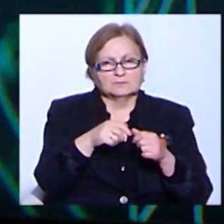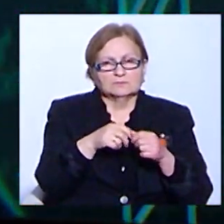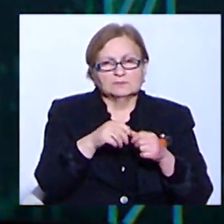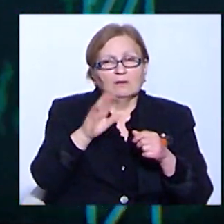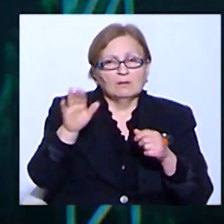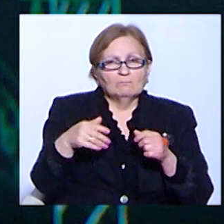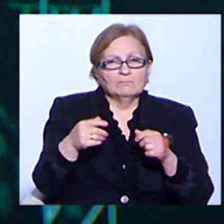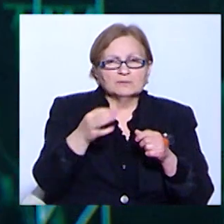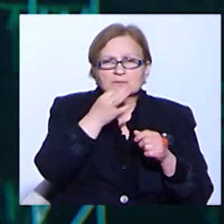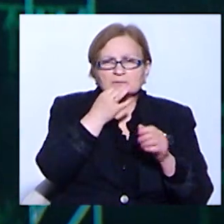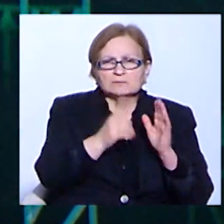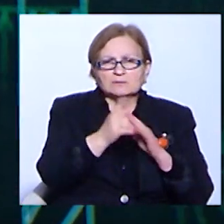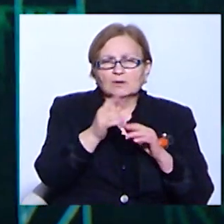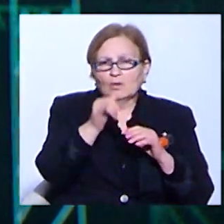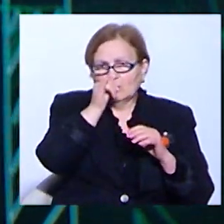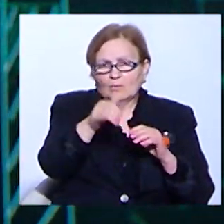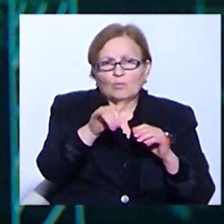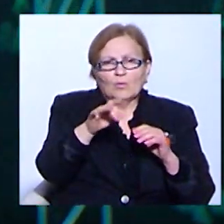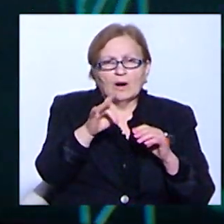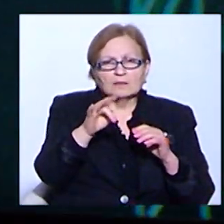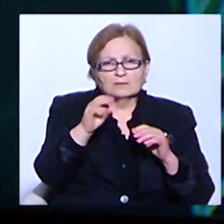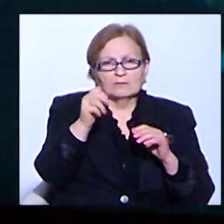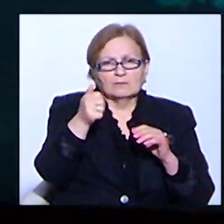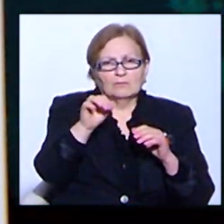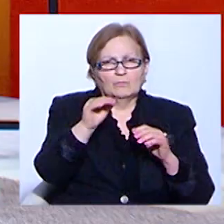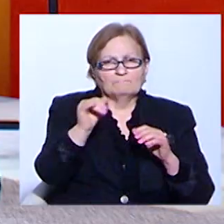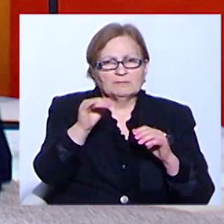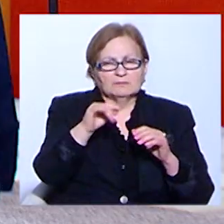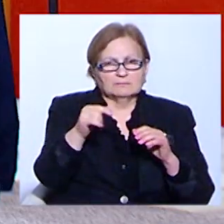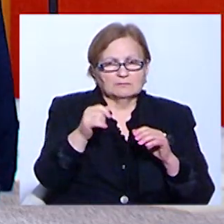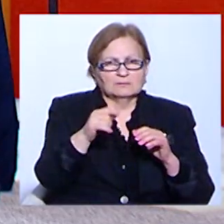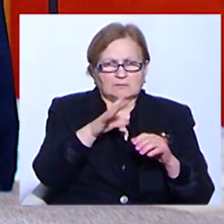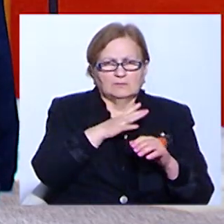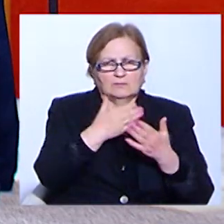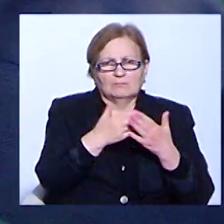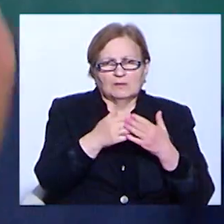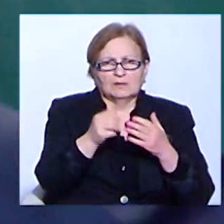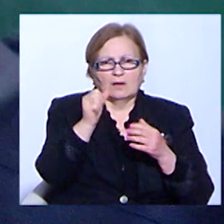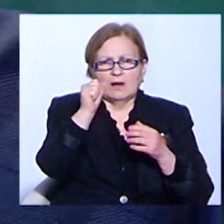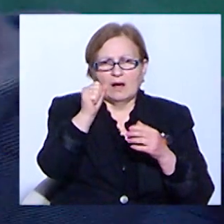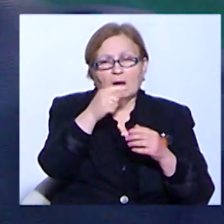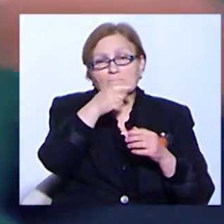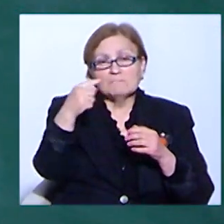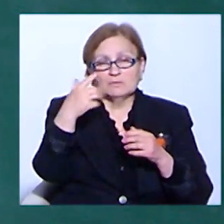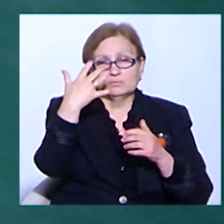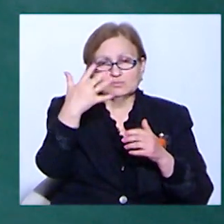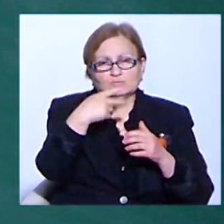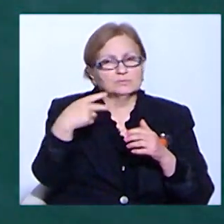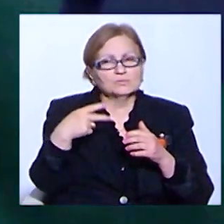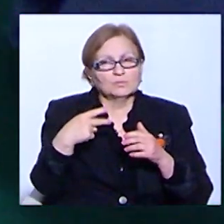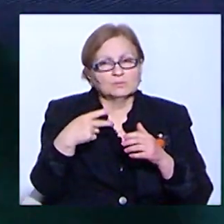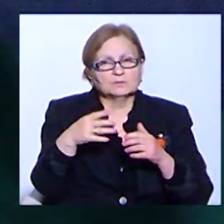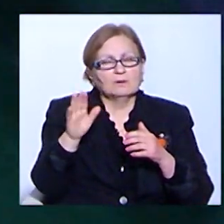მერე შემოვიდა მცნება უარყოფითი ხარისხის. აი ჩვენ გქონდა ესეთი ა ხარისხად -5.